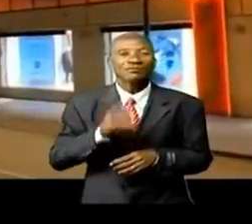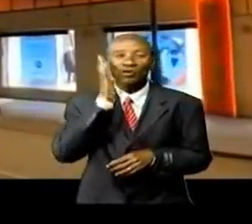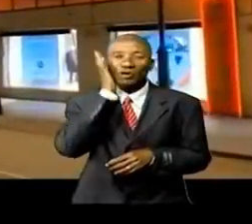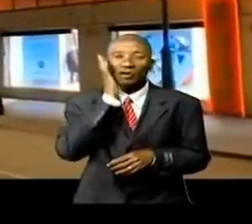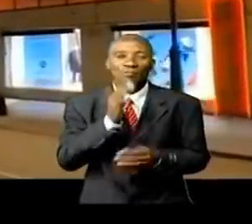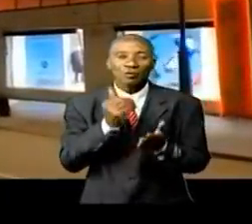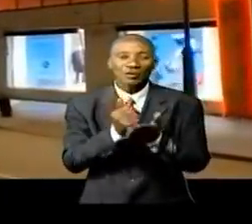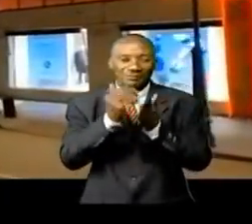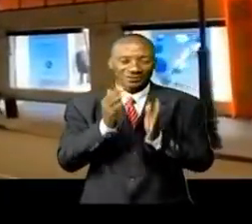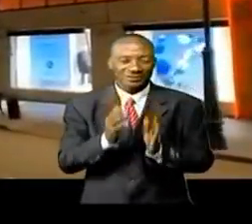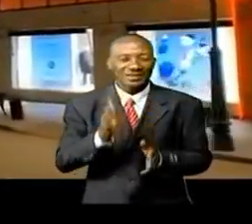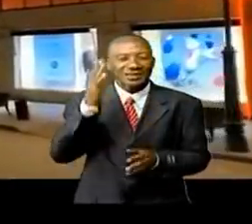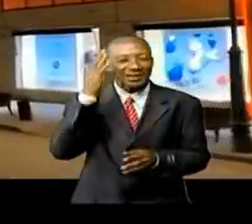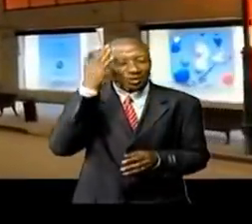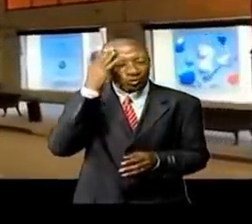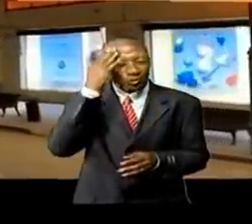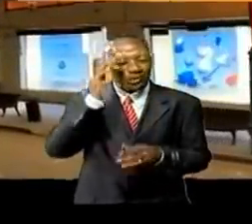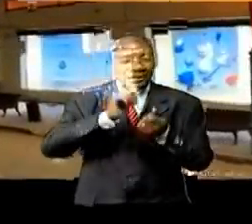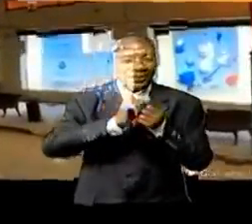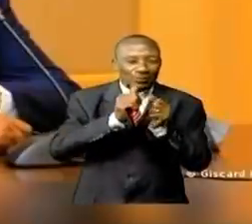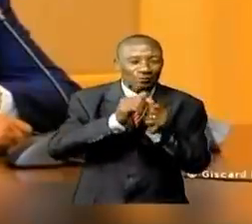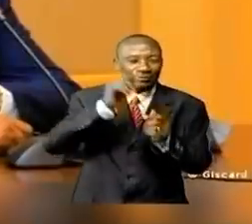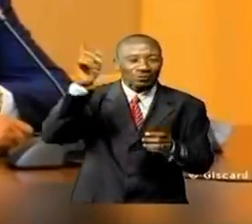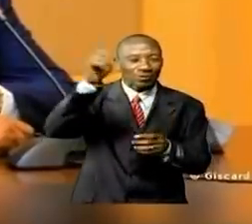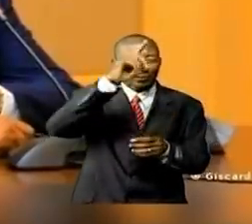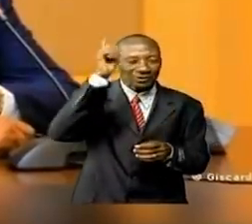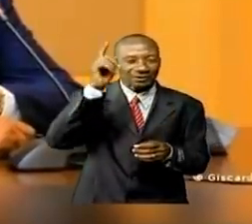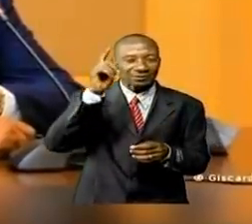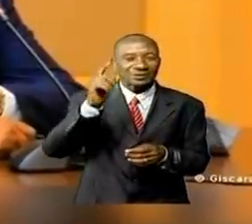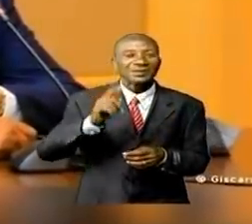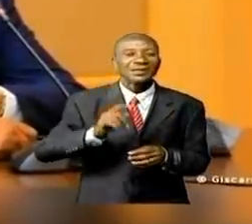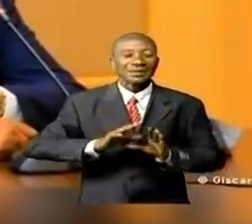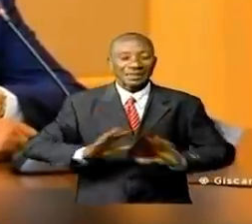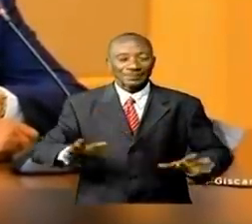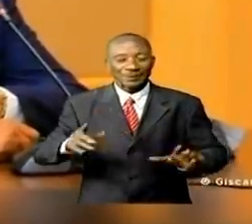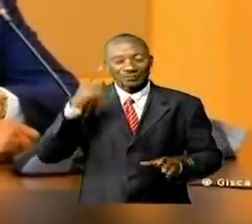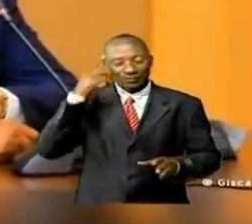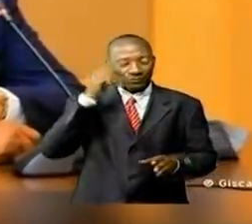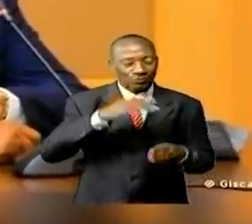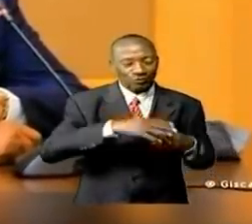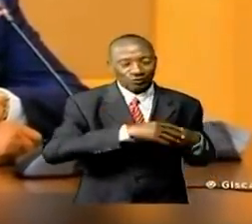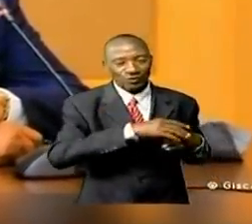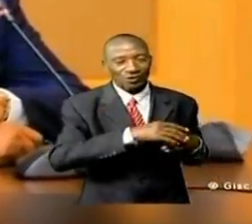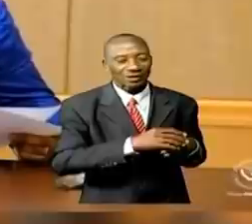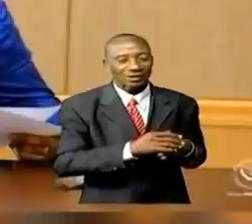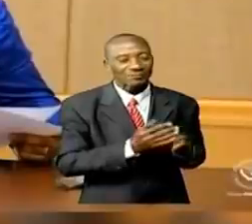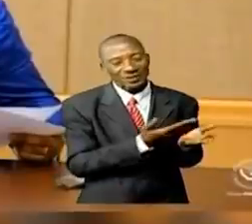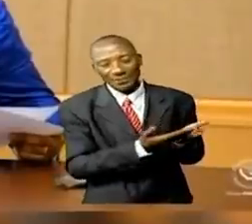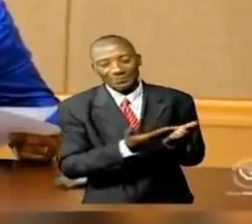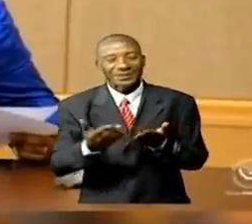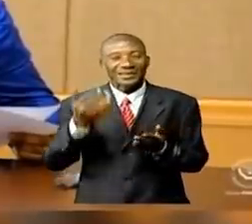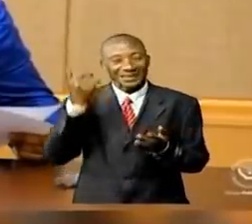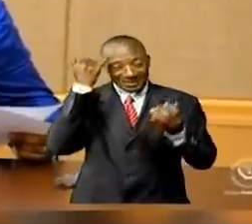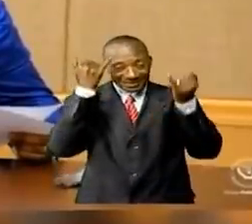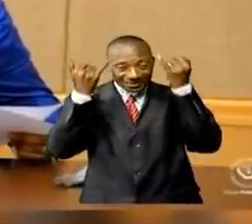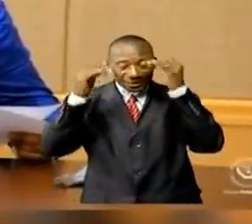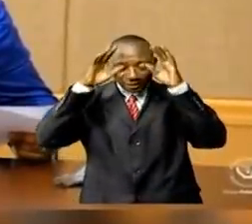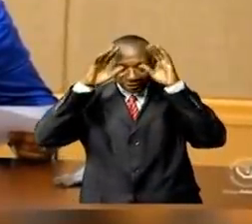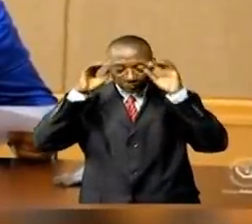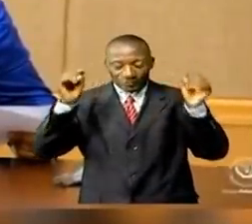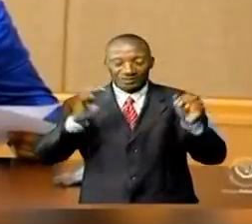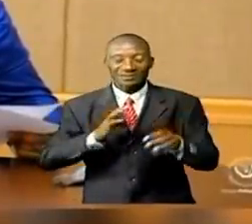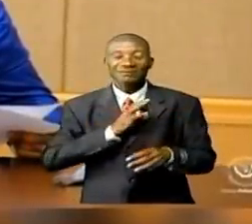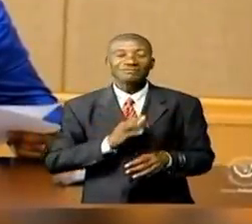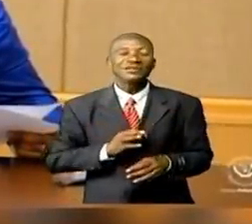enjeux internationaux, capable d'accompagner l'ambition du chef de l'État, Félix-Antoine Tshisekedi, pour que le Congo, longtemps